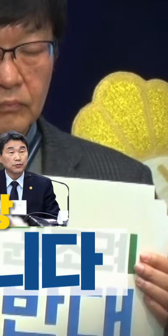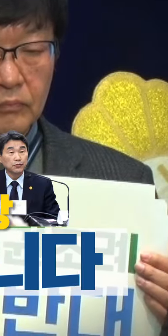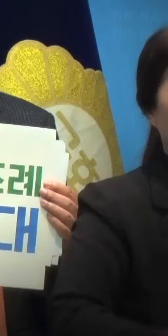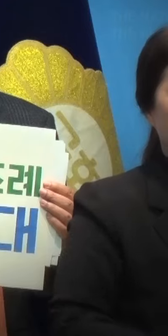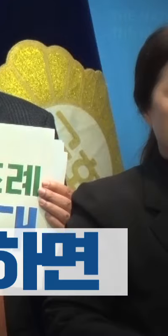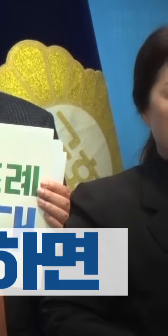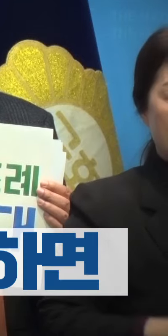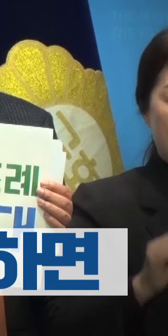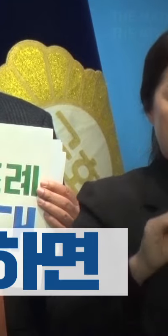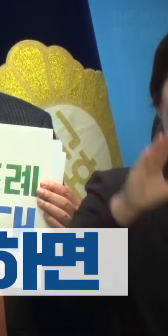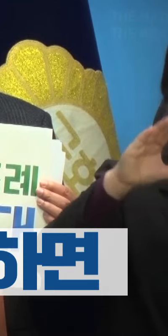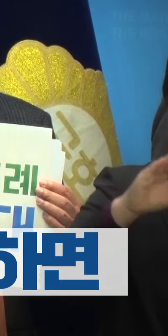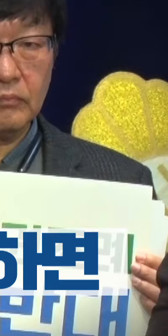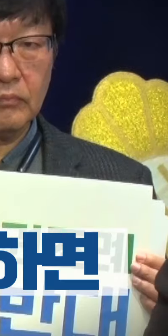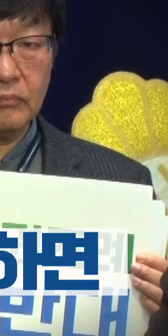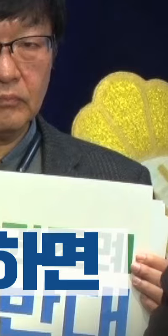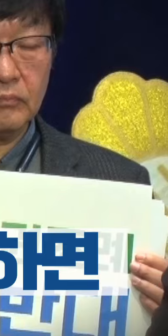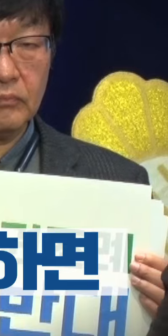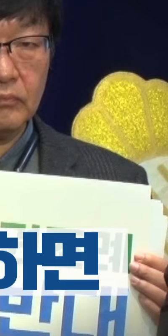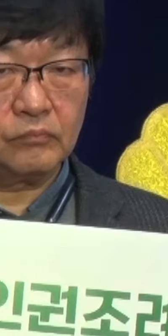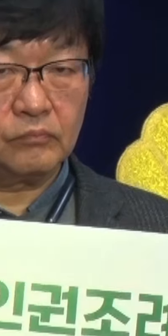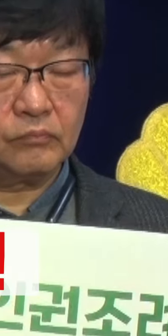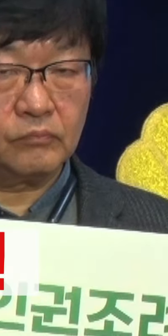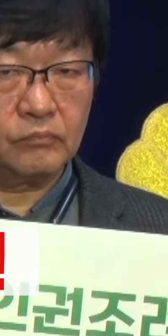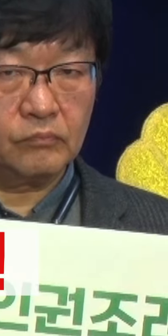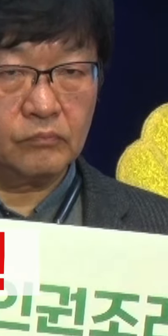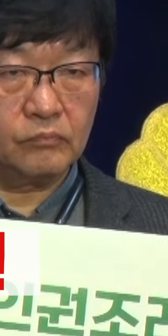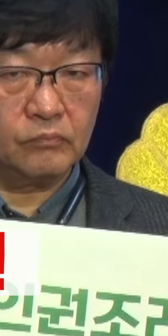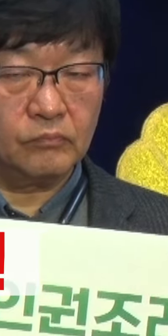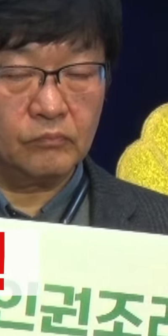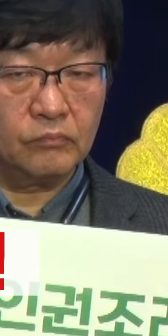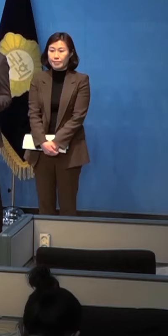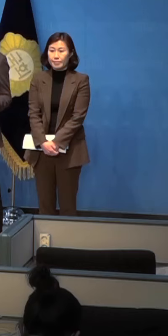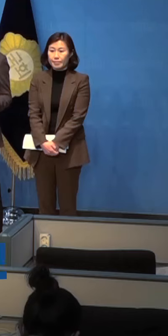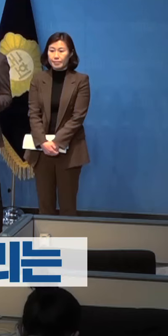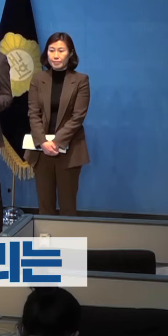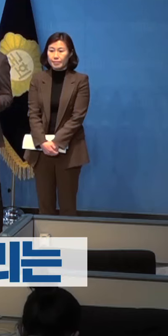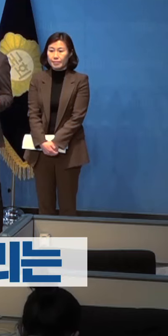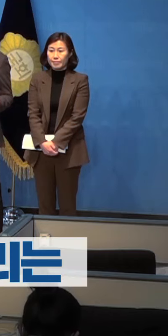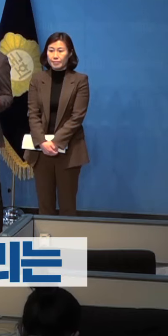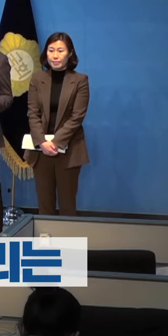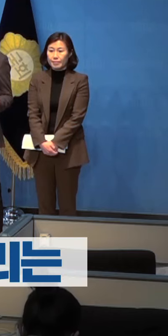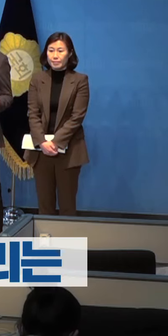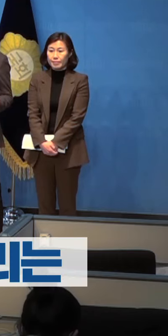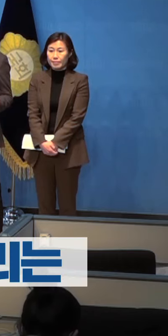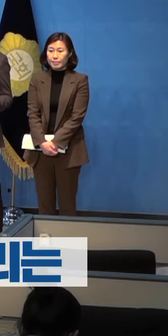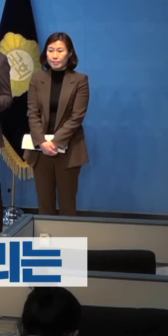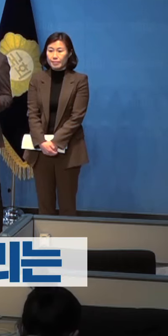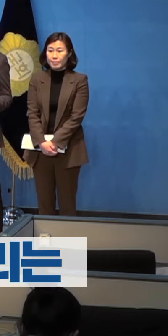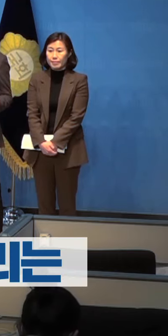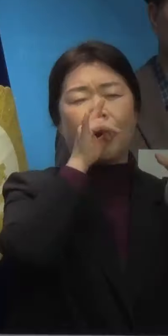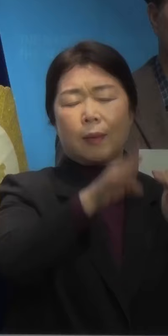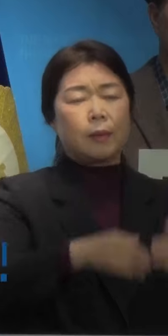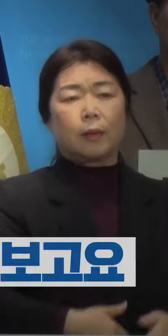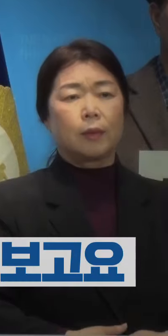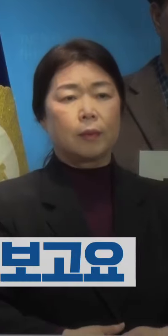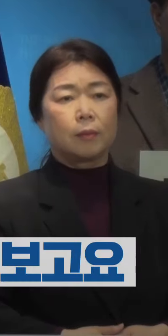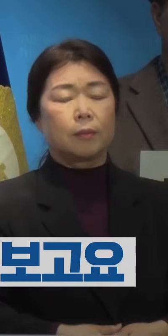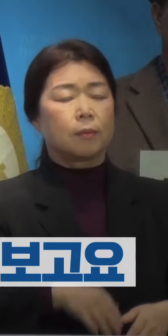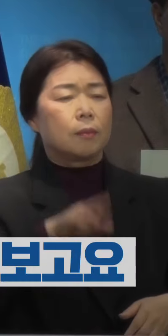바라겠습니다. 학생인권조례가 존재하면 교권이 침해된다. 말도 안 되고 유치한 그런 논리는